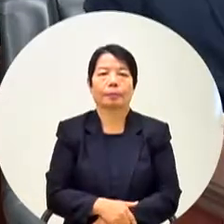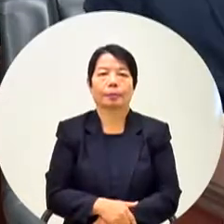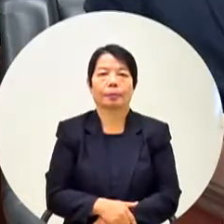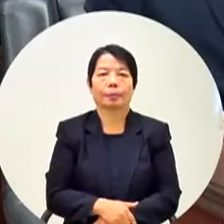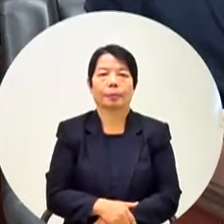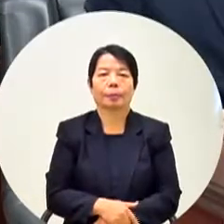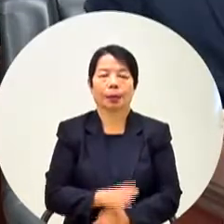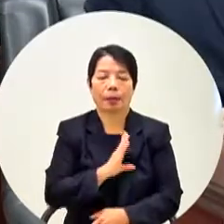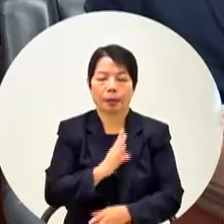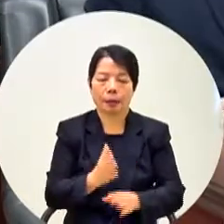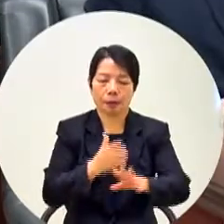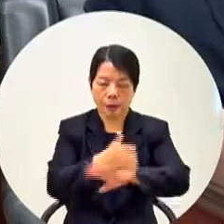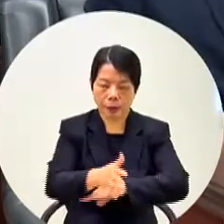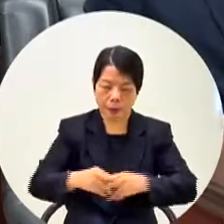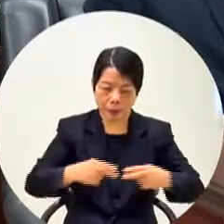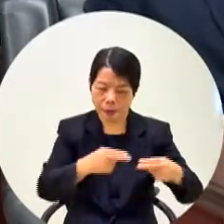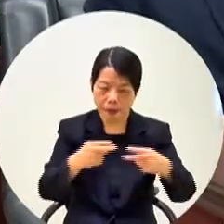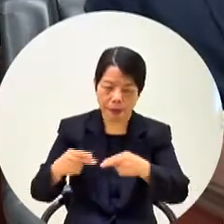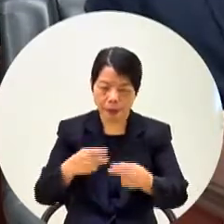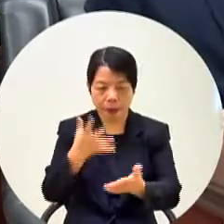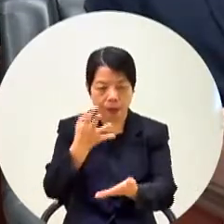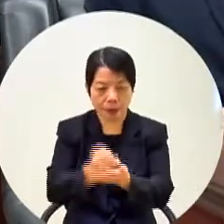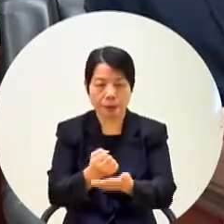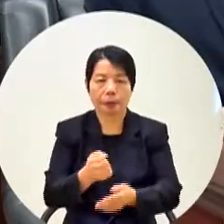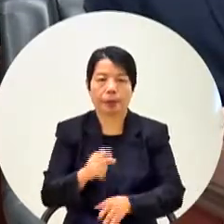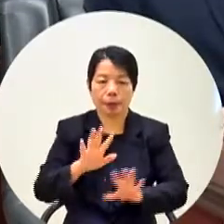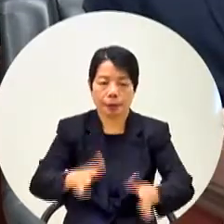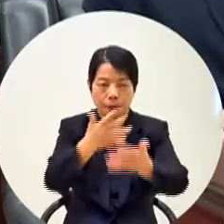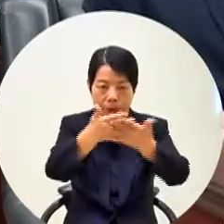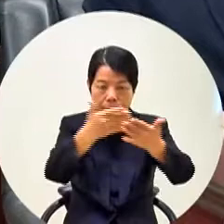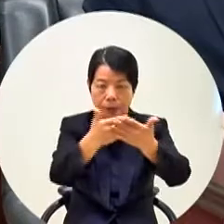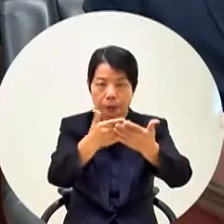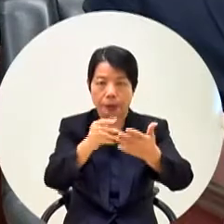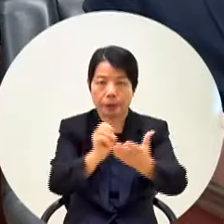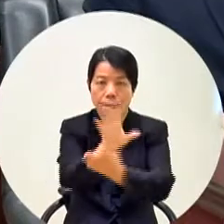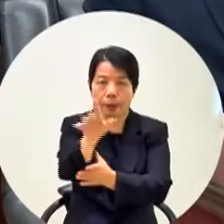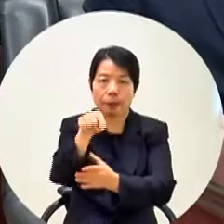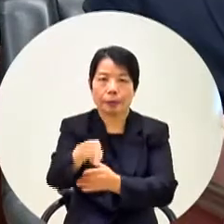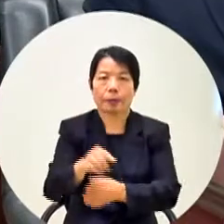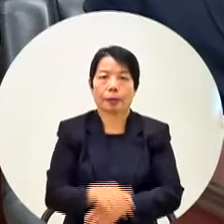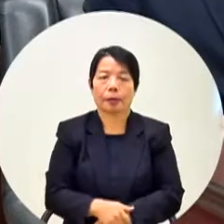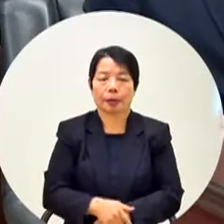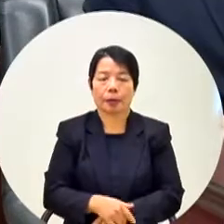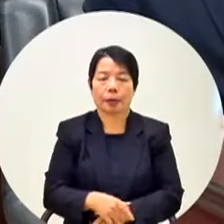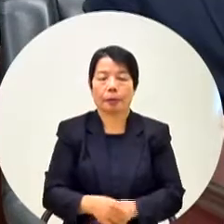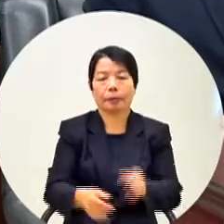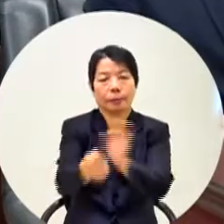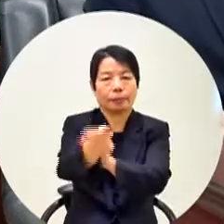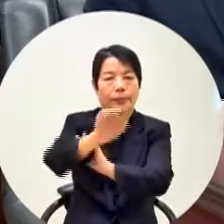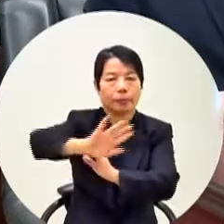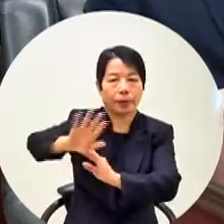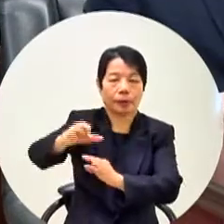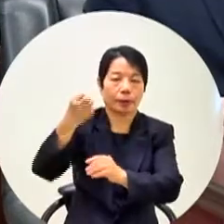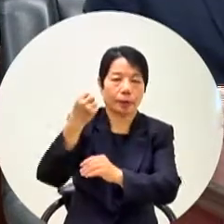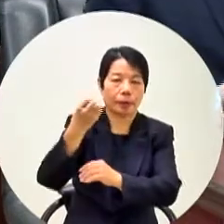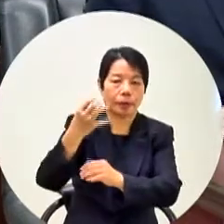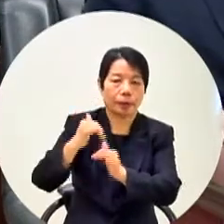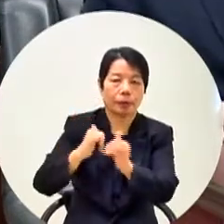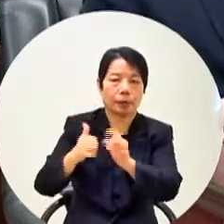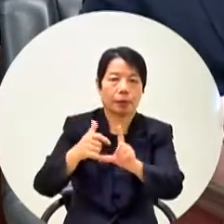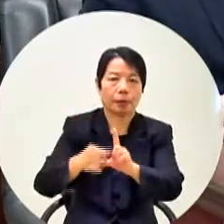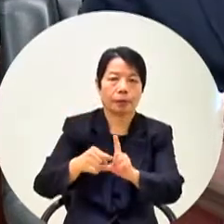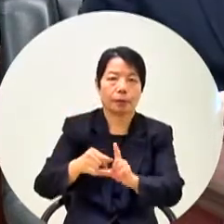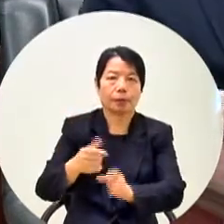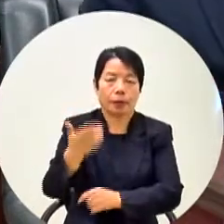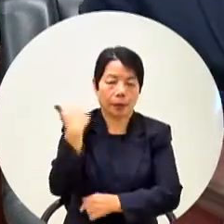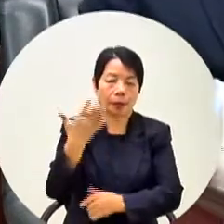过几遍的修正，哈、哦。咱即摆看到这张图，正手边遐拢新的社区，吼、哦，因为较早是无迄个